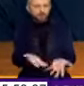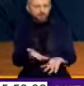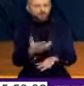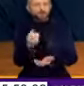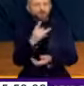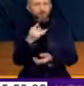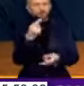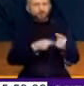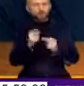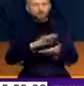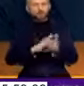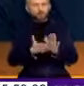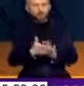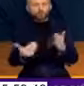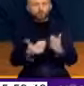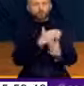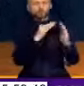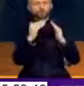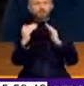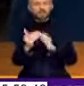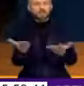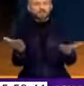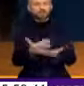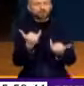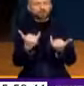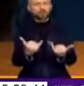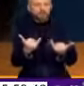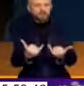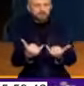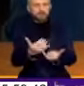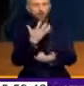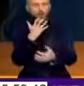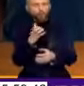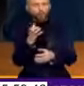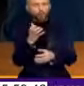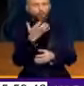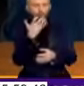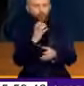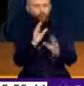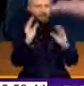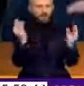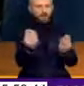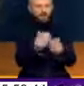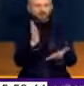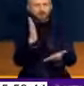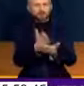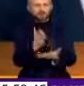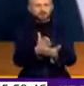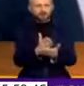Але ще раз повернуся до тієї ситуації. В нових будинках, які є сучасні, утеплені, в яких є